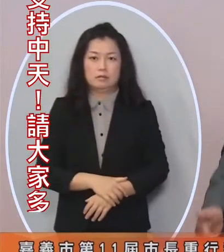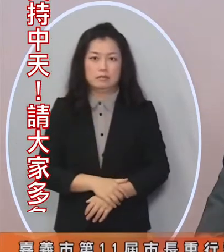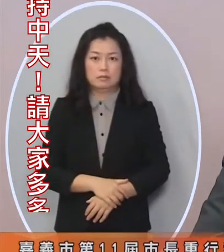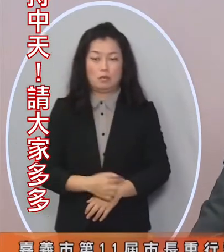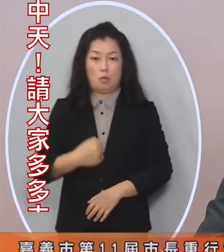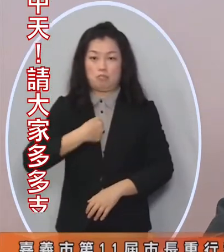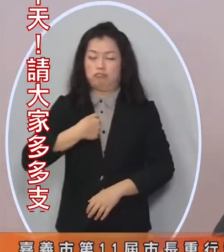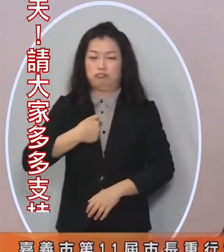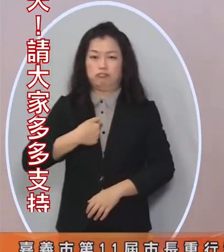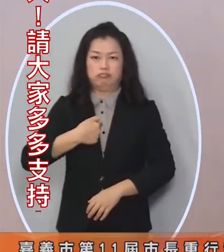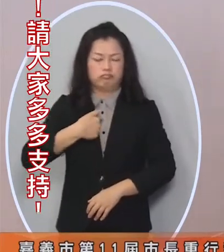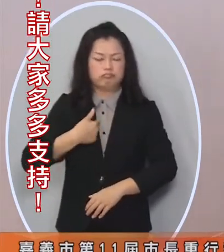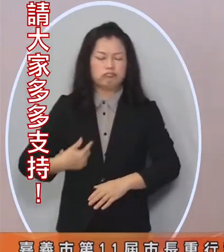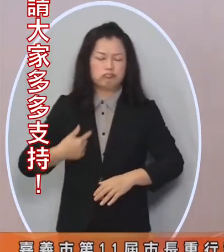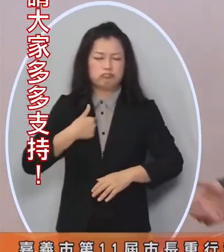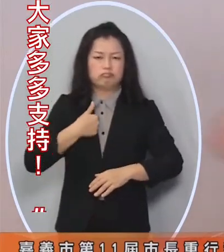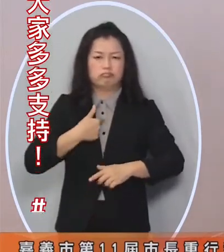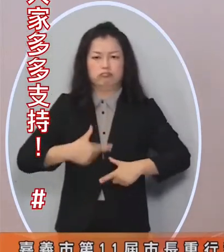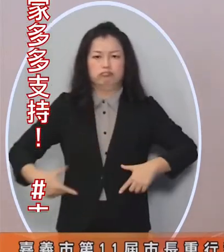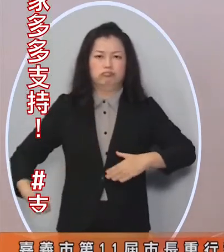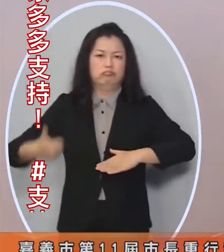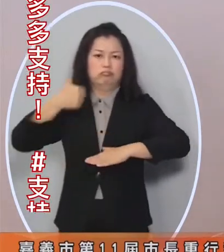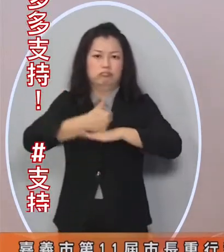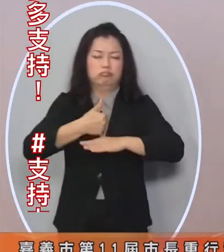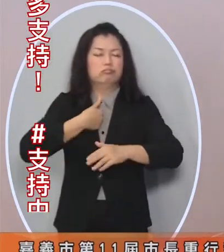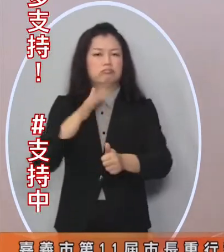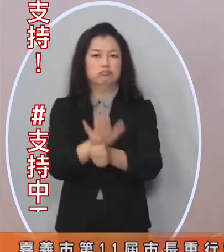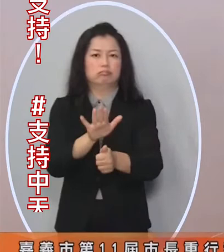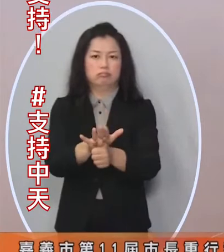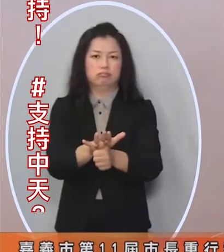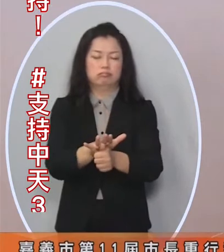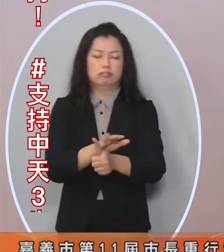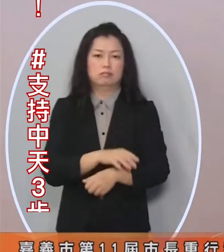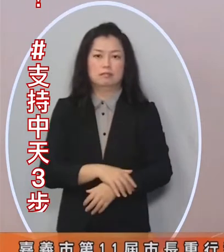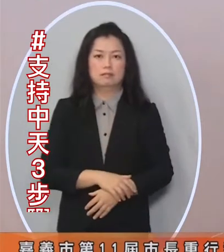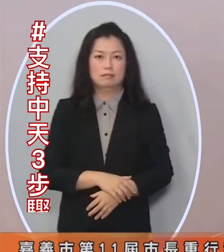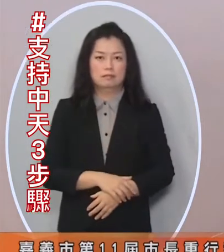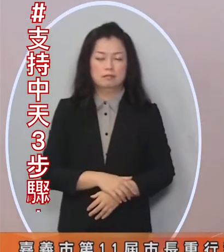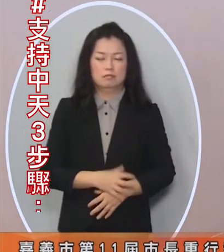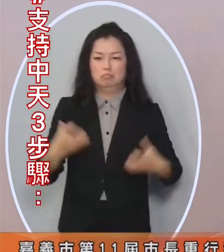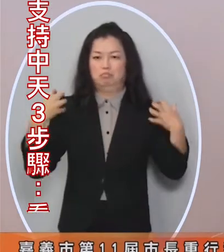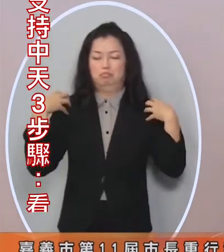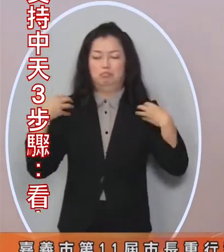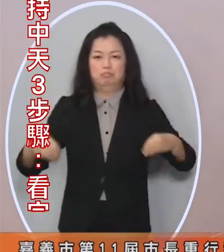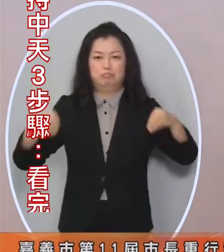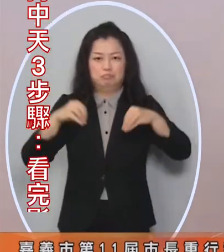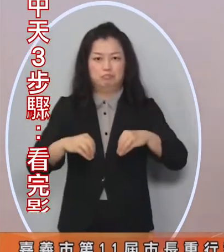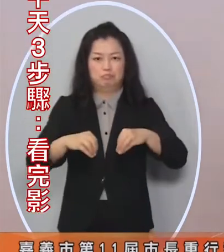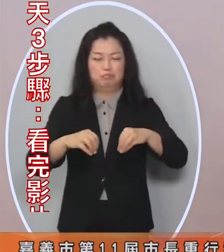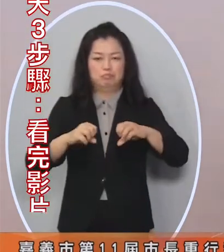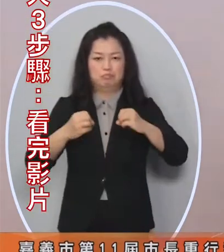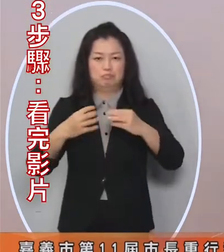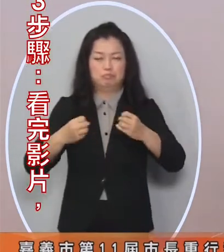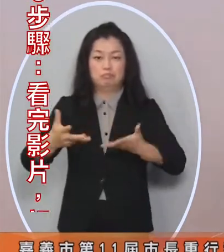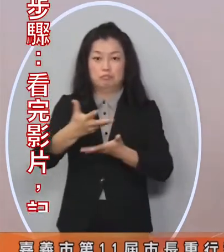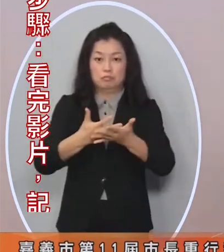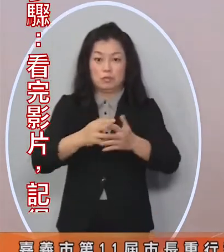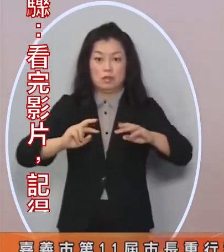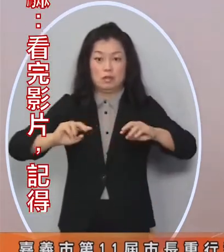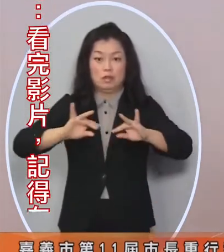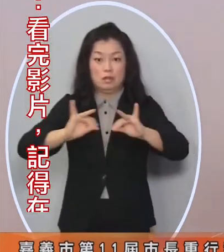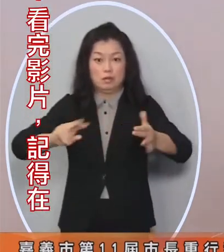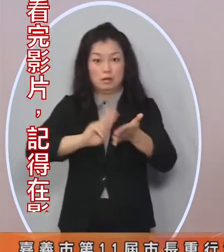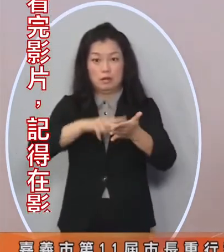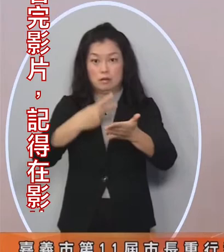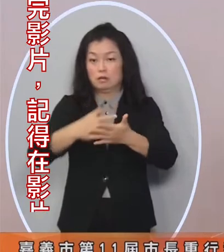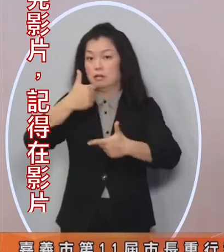泰山来做啦，吼、哦，我陈泰山来做，协调，要建建地啥，一人一半，